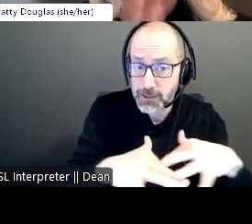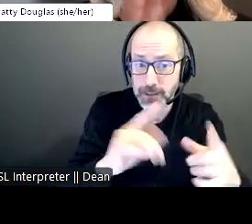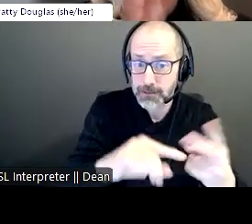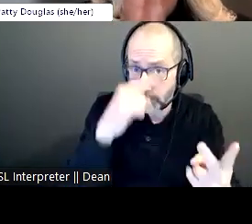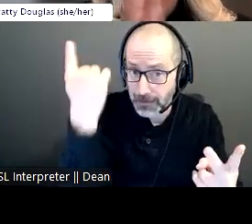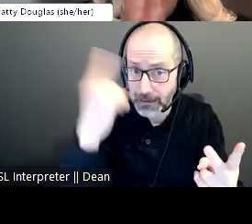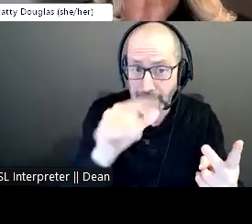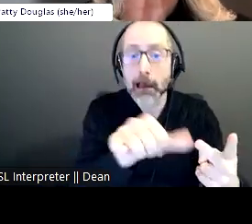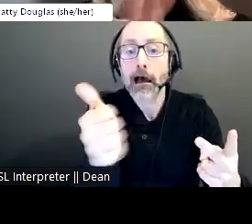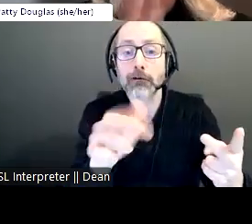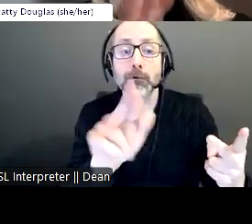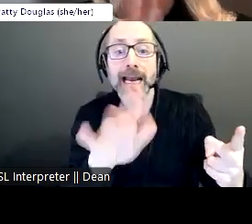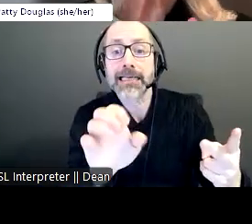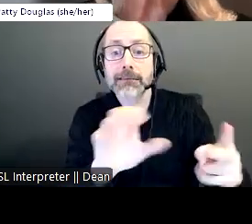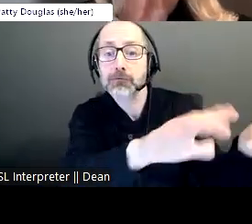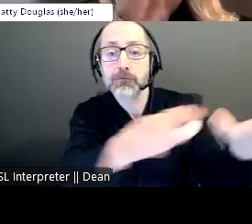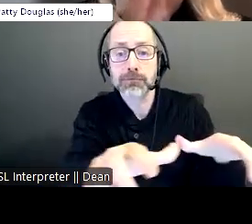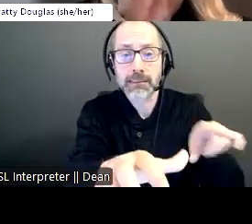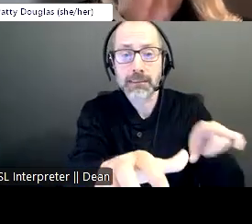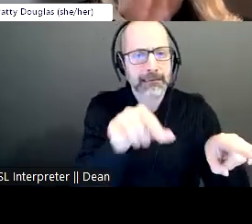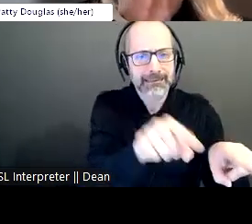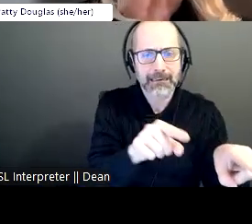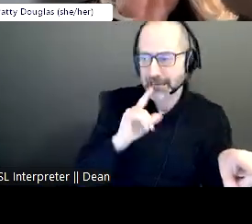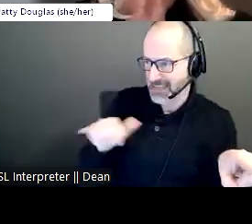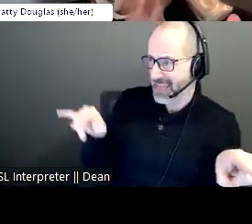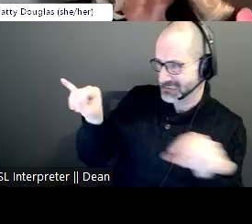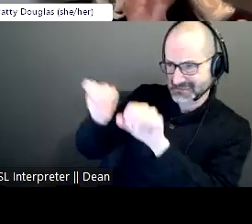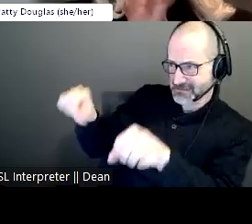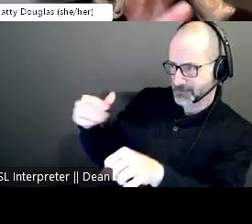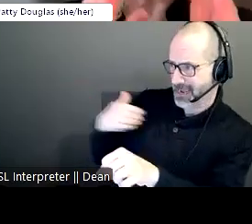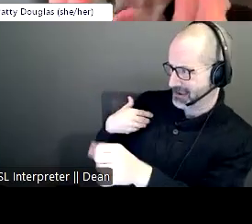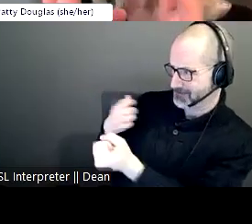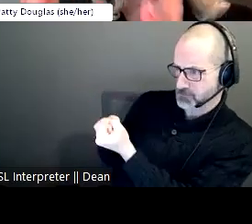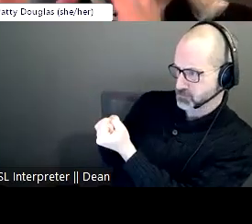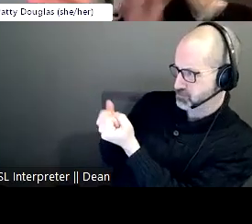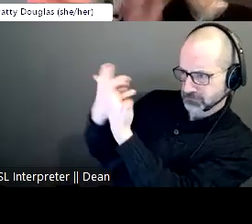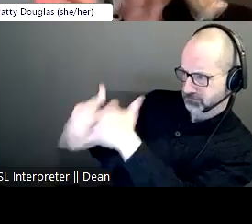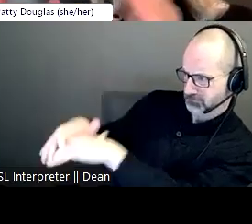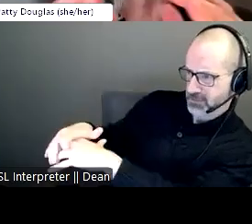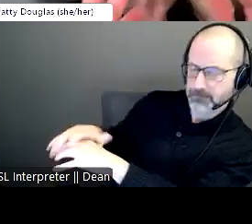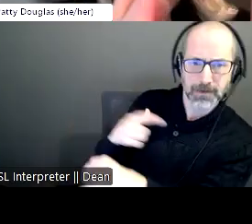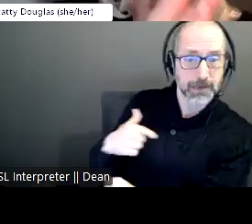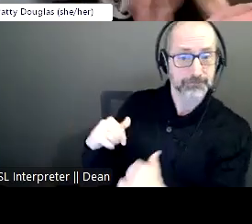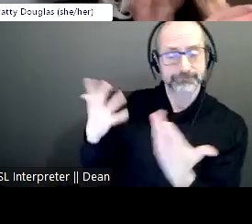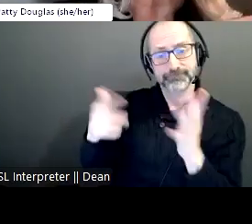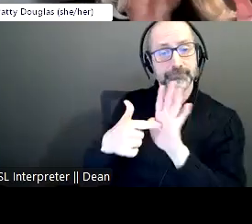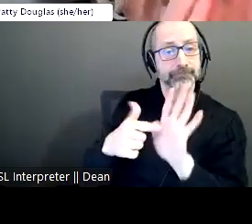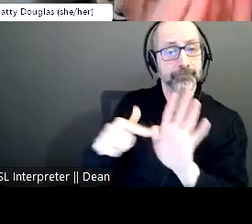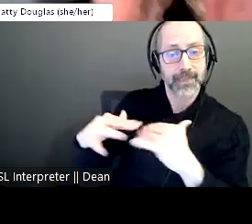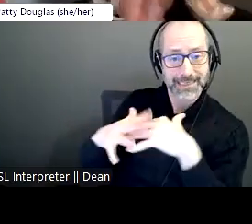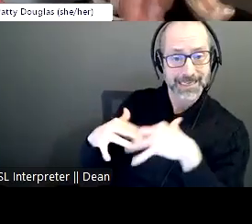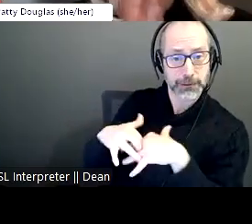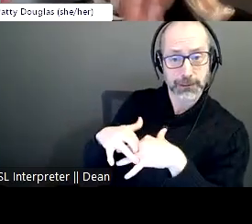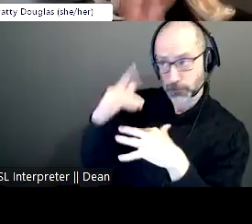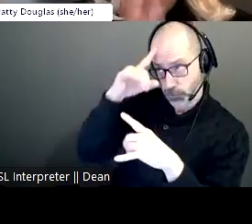noires, autochtones et racisées et d'autres ont dit que rien n'était tissé ensemble. C'est-à-dire, si vous êtes